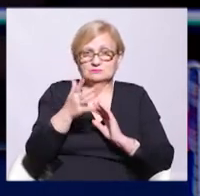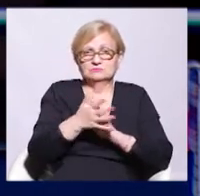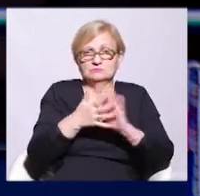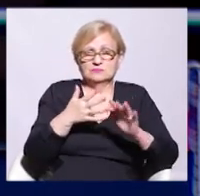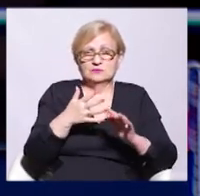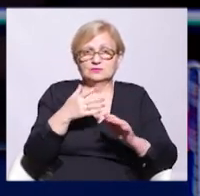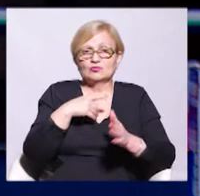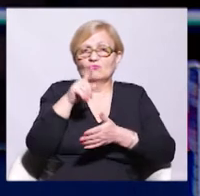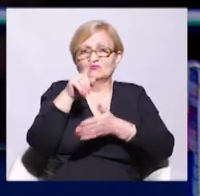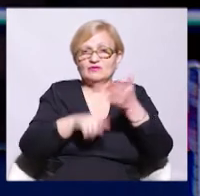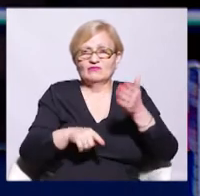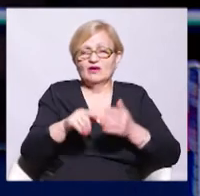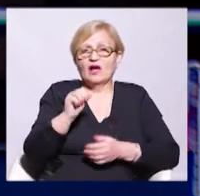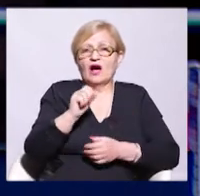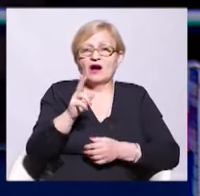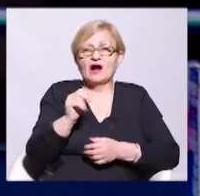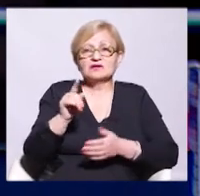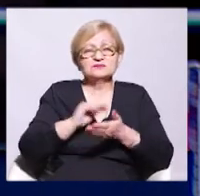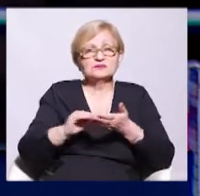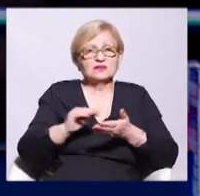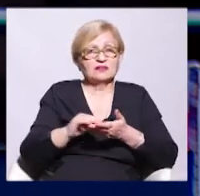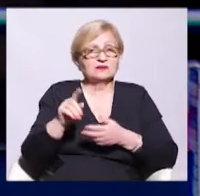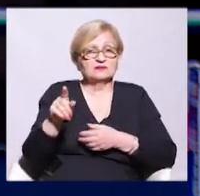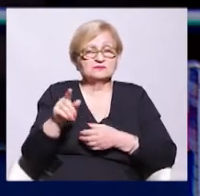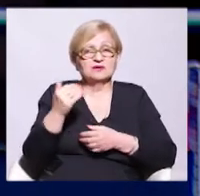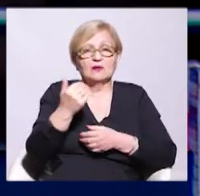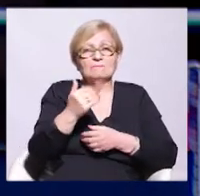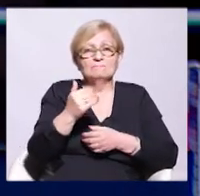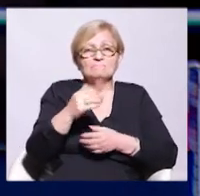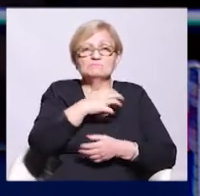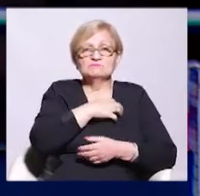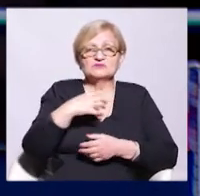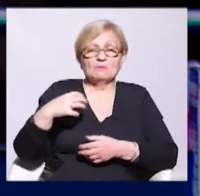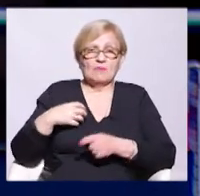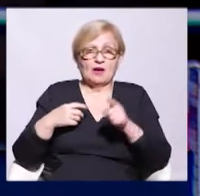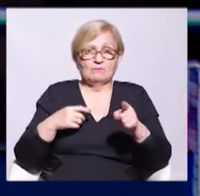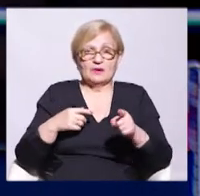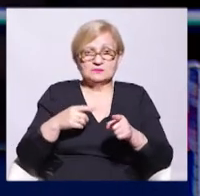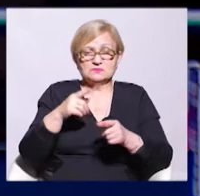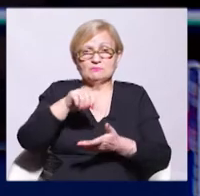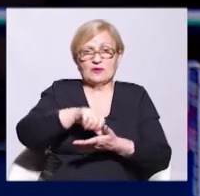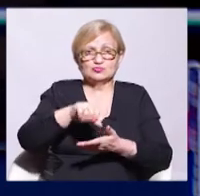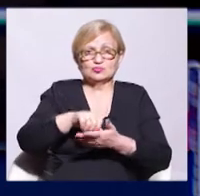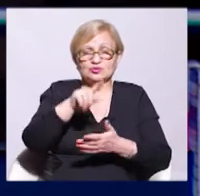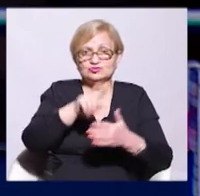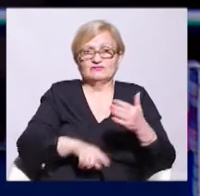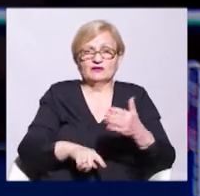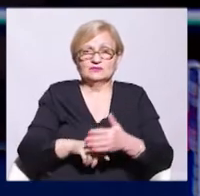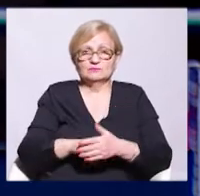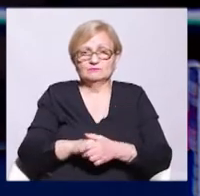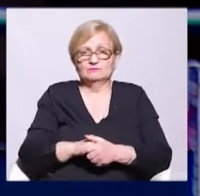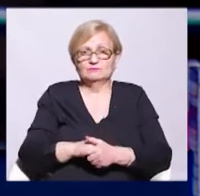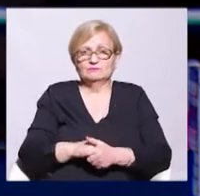რომ ვენდოთ აკაკის როგორც შემოქმედს და მისი პოემის გმირ მეფესაც ვენდოთ როგორც პერსონაჟს.